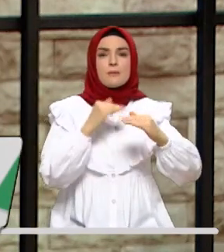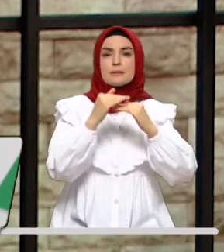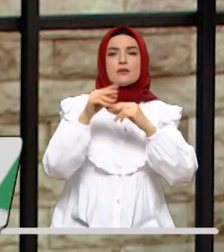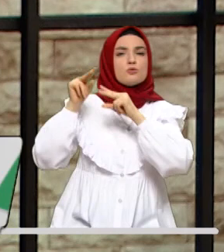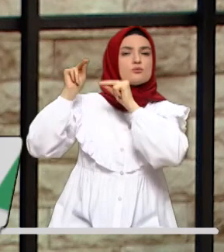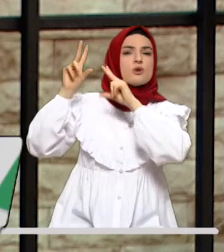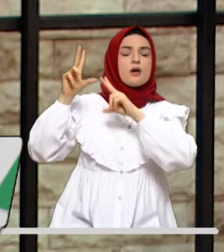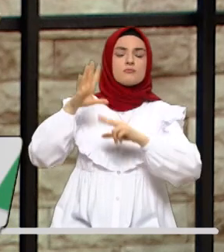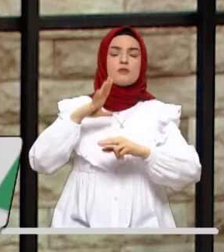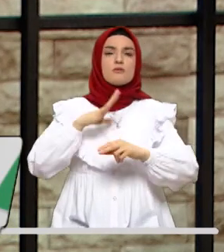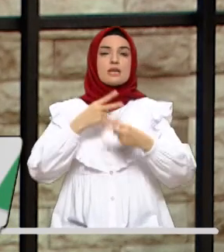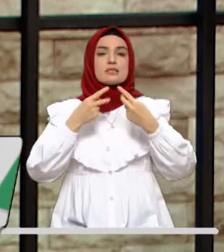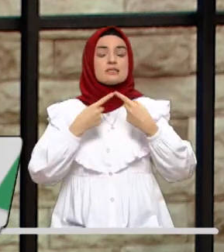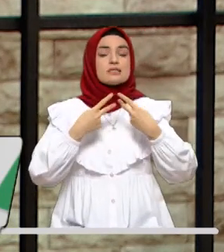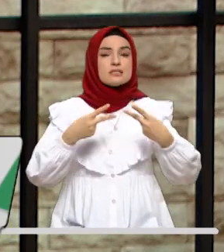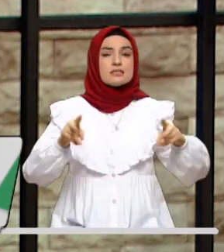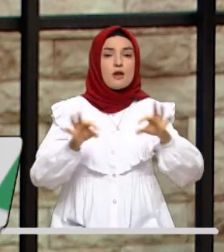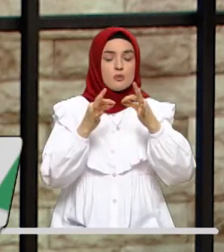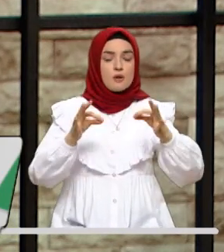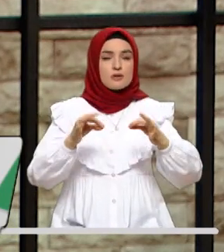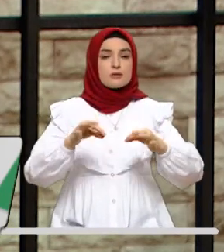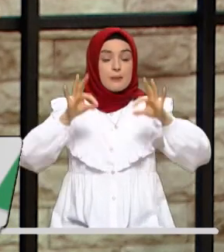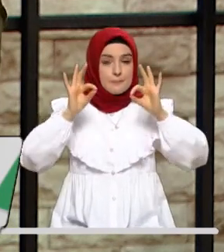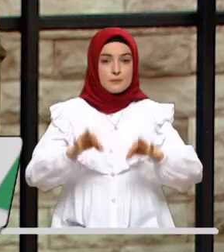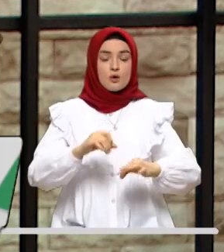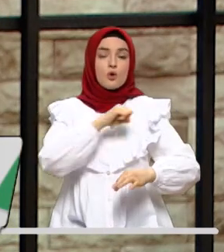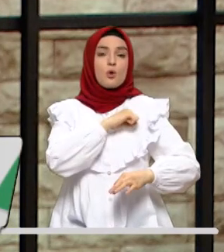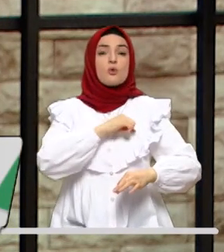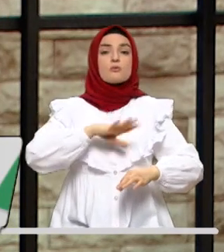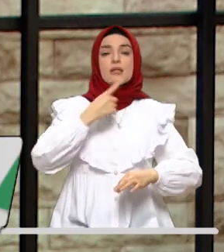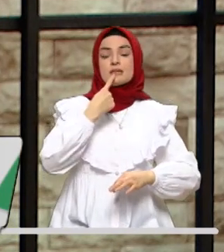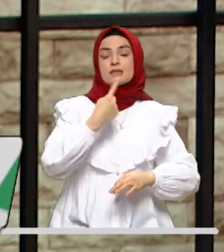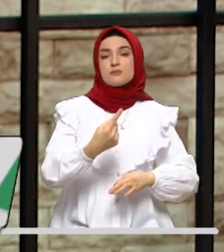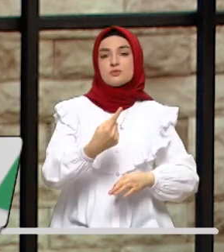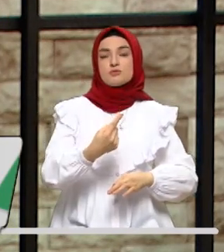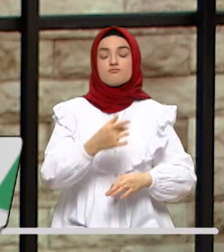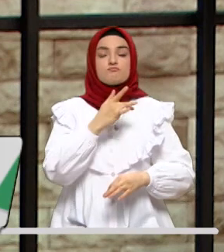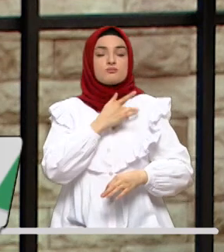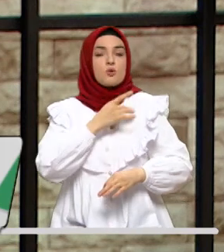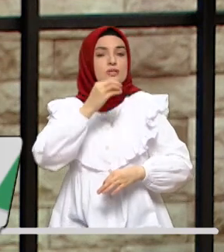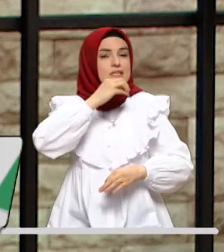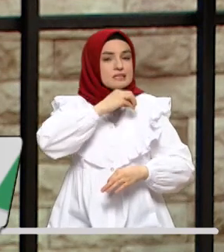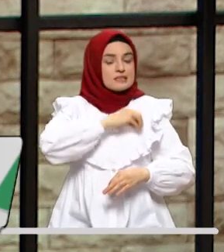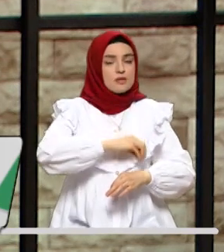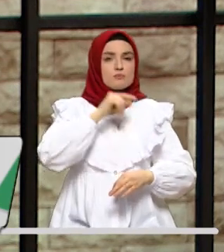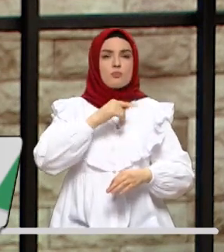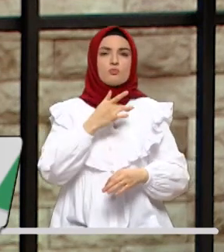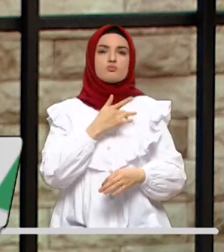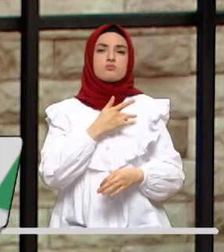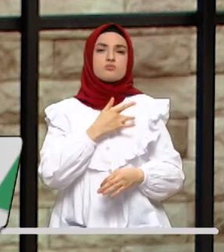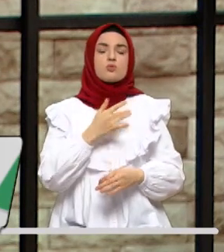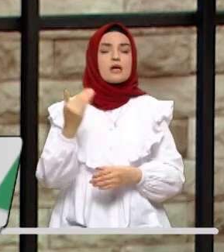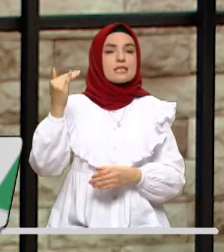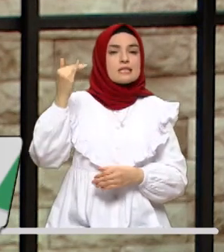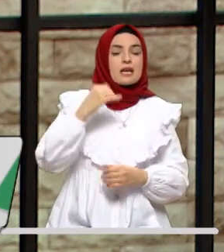Marşı'nın başında korkma demiş. O korkmayı nereden almış, gönlüne nereden doğmuş? Mehmet Akif'in gönlüne korkmayı